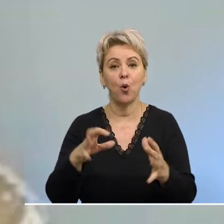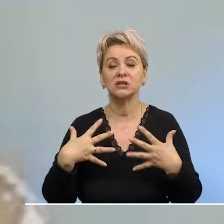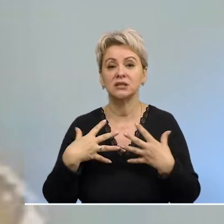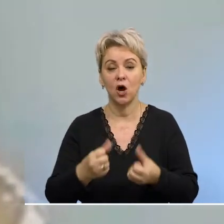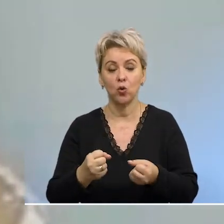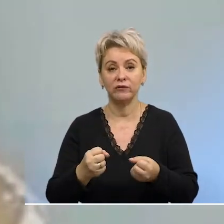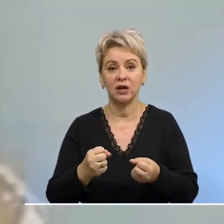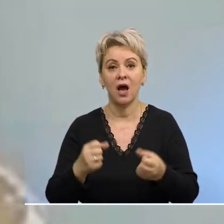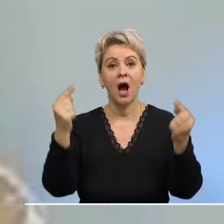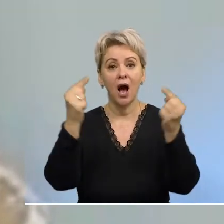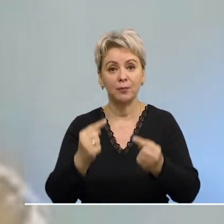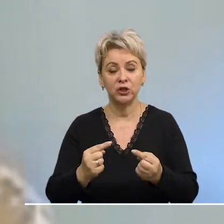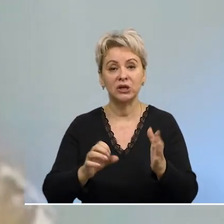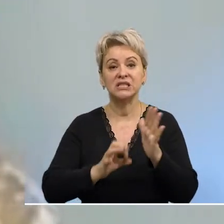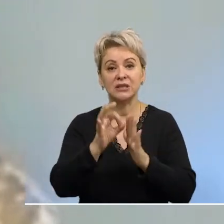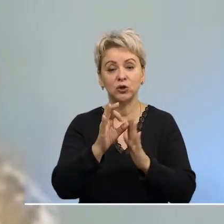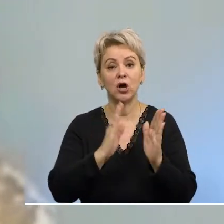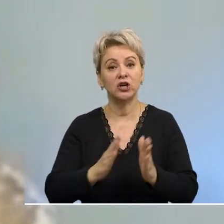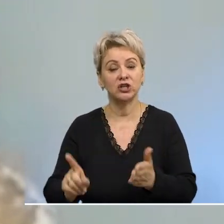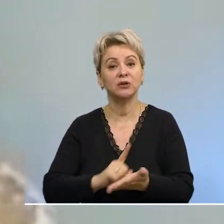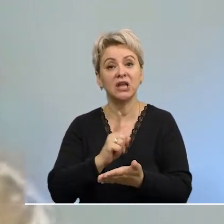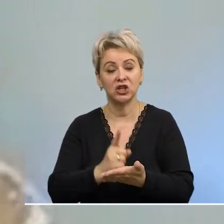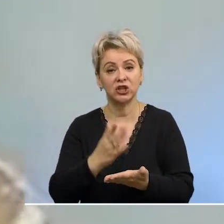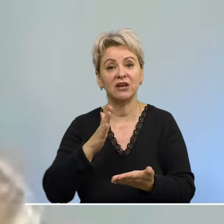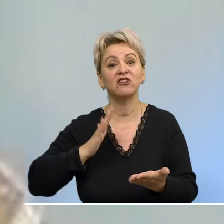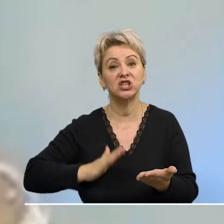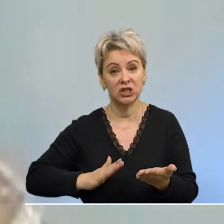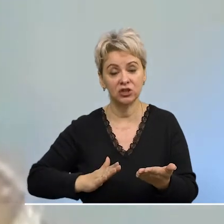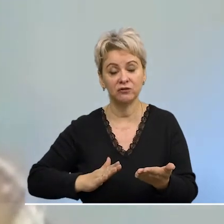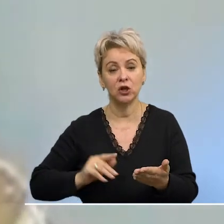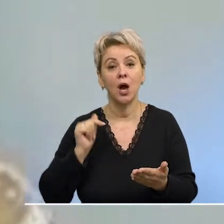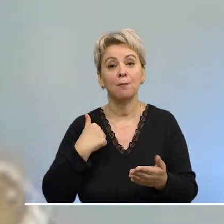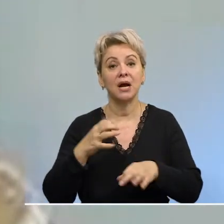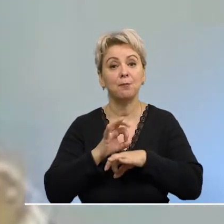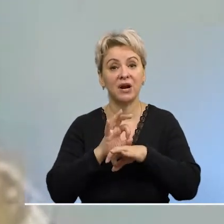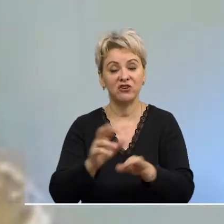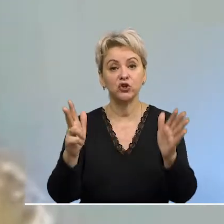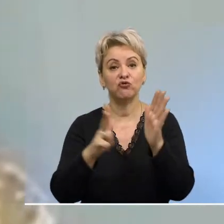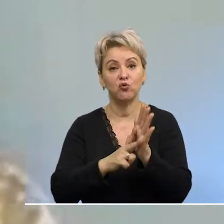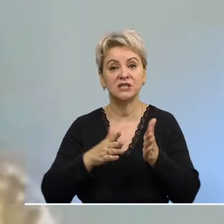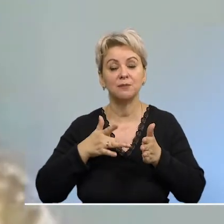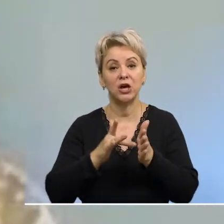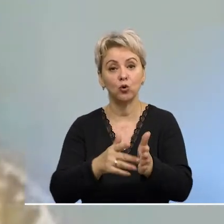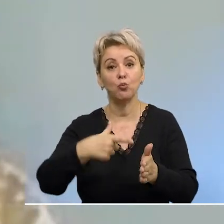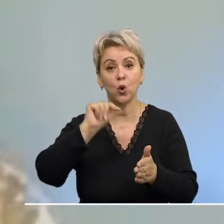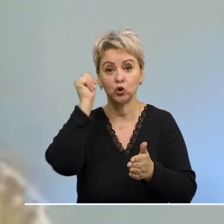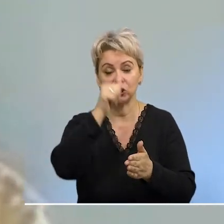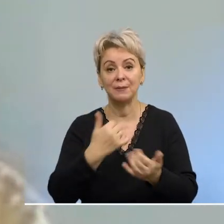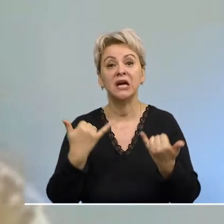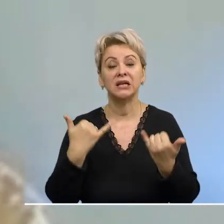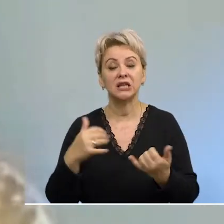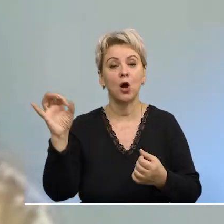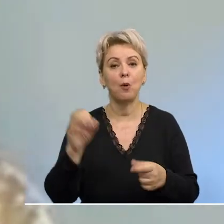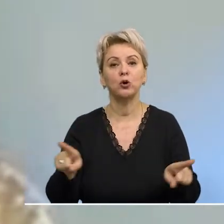по здоровью определенный температурный режим должны выдерживать. То мы провели 8 экскурсий в прошлом году, и